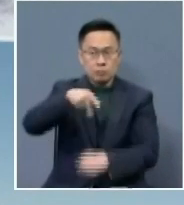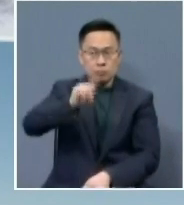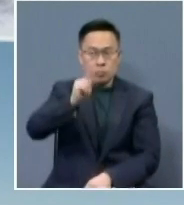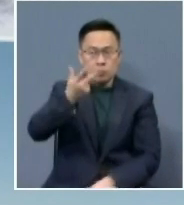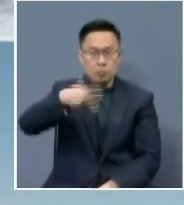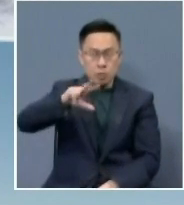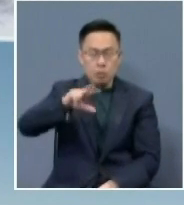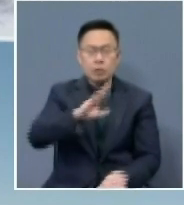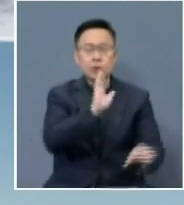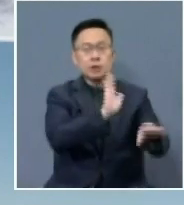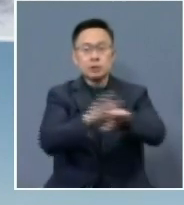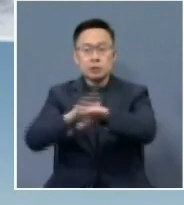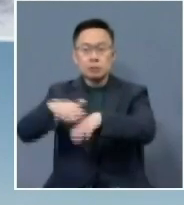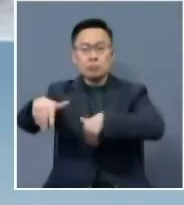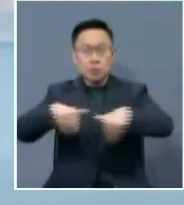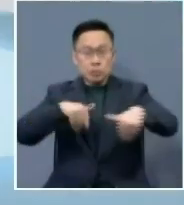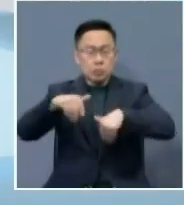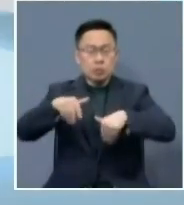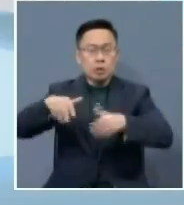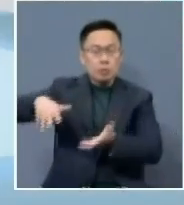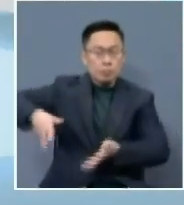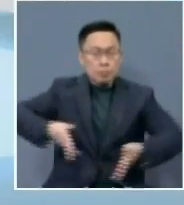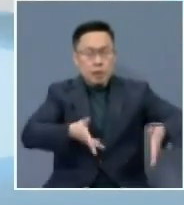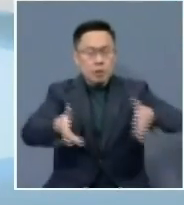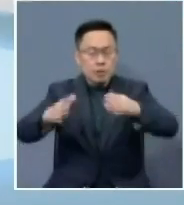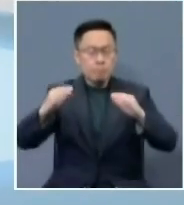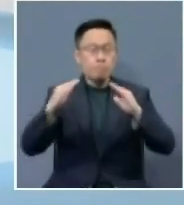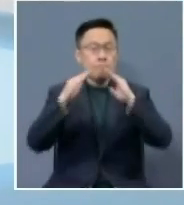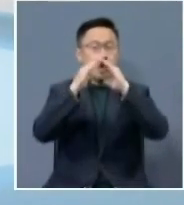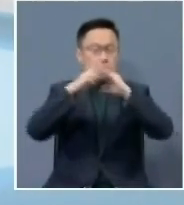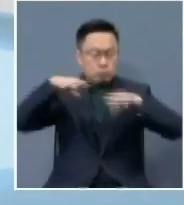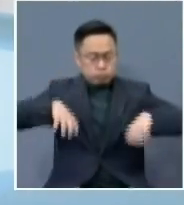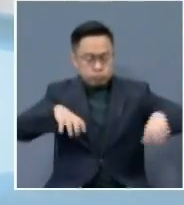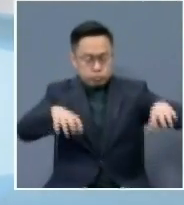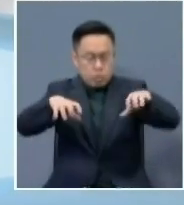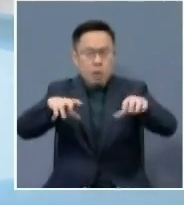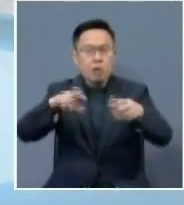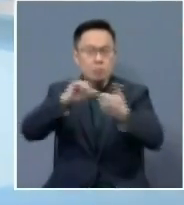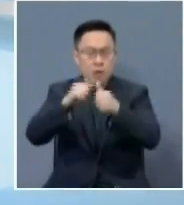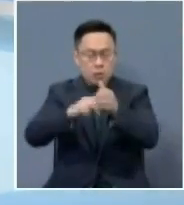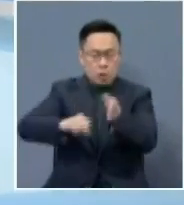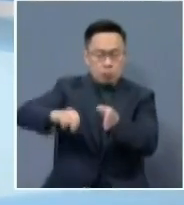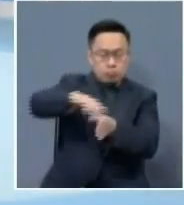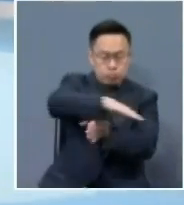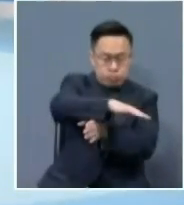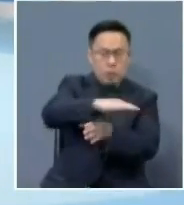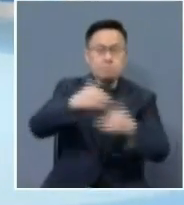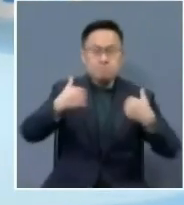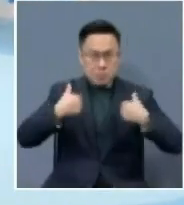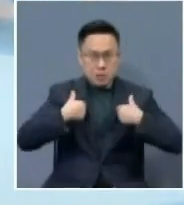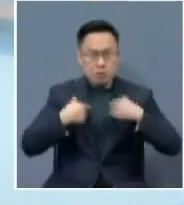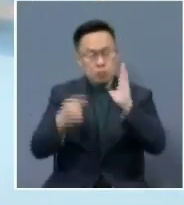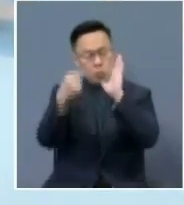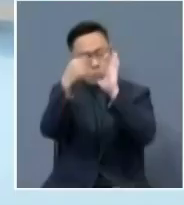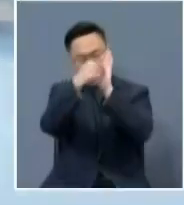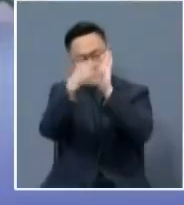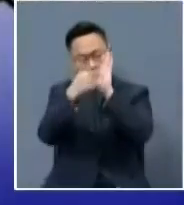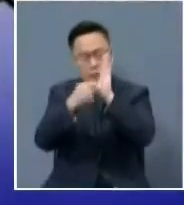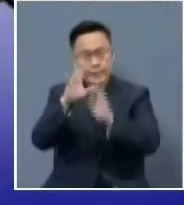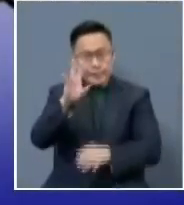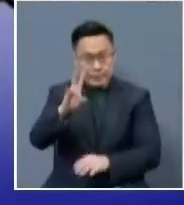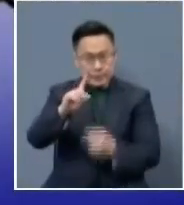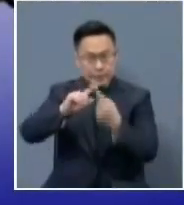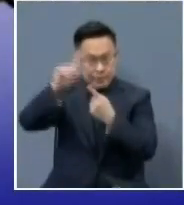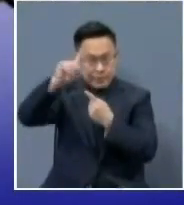ประชาชนโดยเฉพาะอยู่บริเวณริมแม่น้ำเจ้าพยาต้องระวังน้ำล้นตลิ่งด้วยนะคะโดยเฉพาะ 7จังหวัดด้วยกันค่ะที่